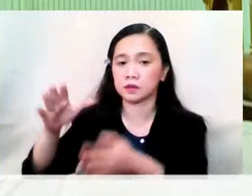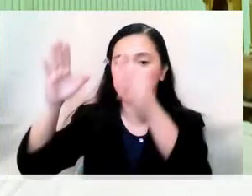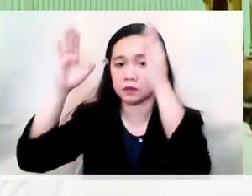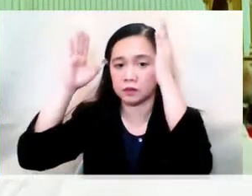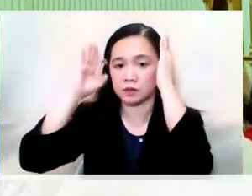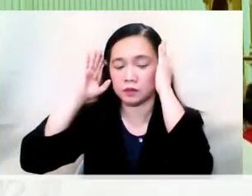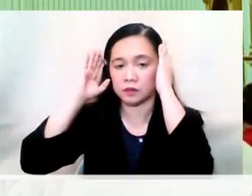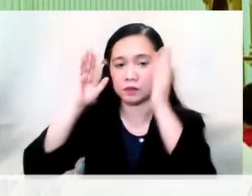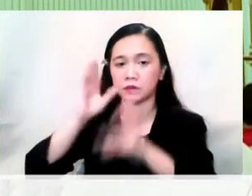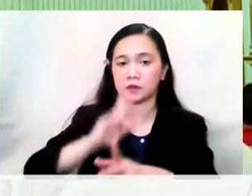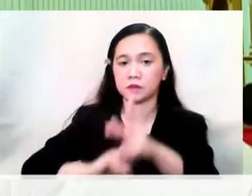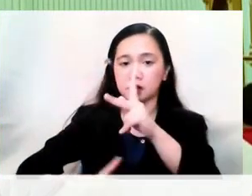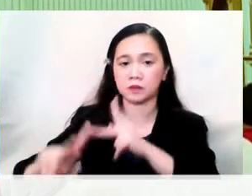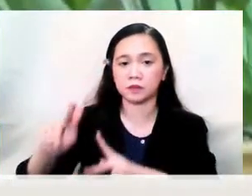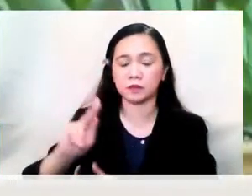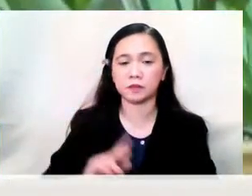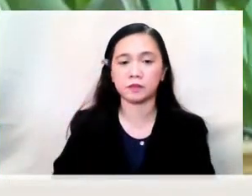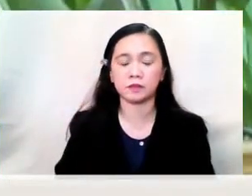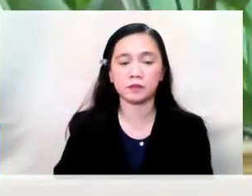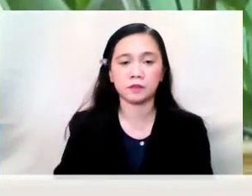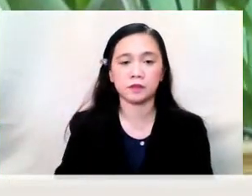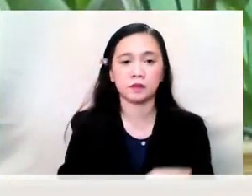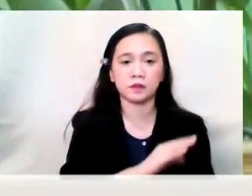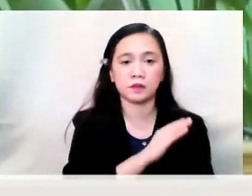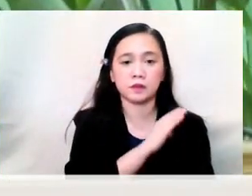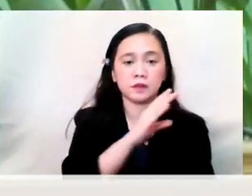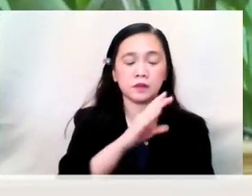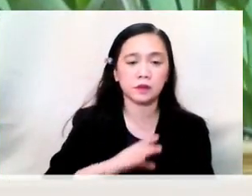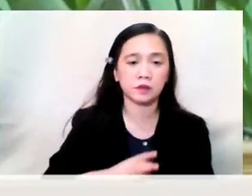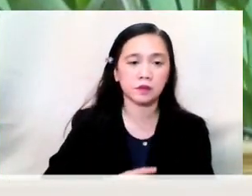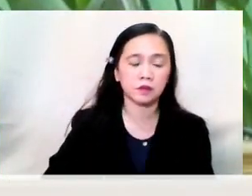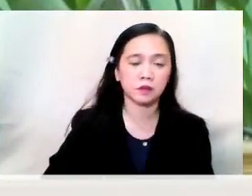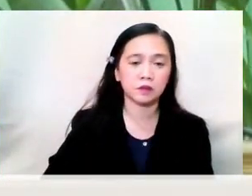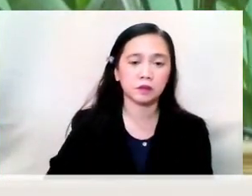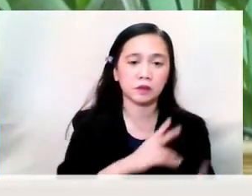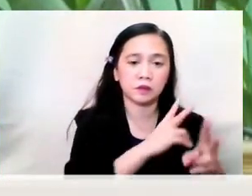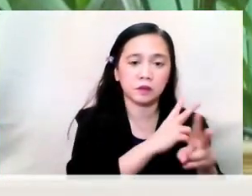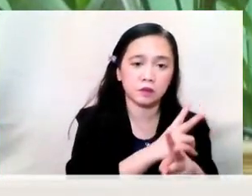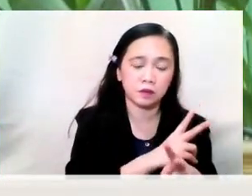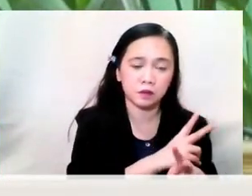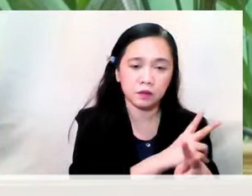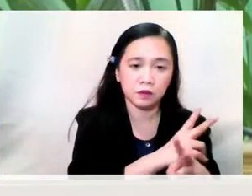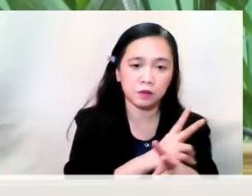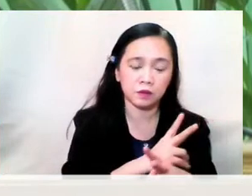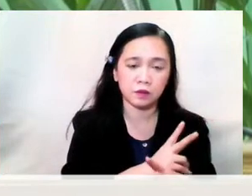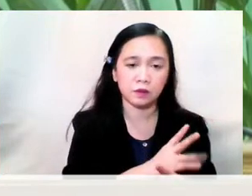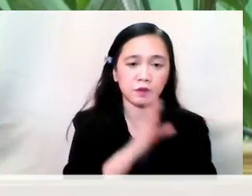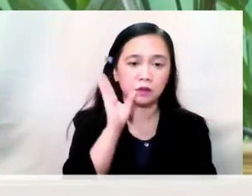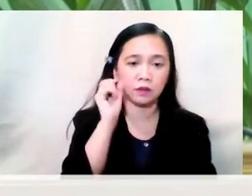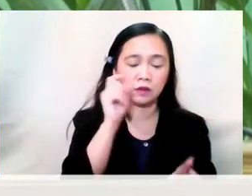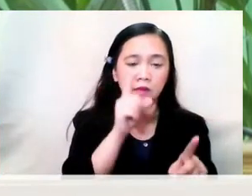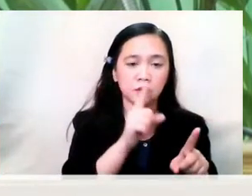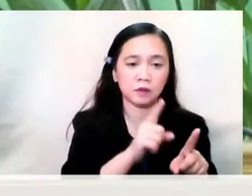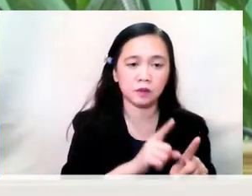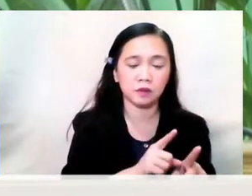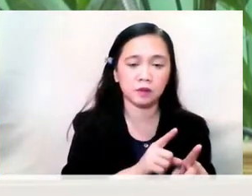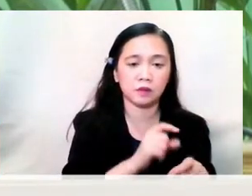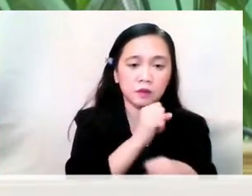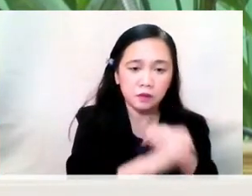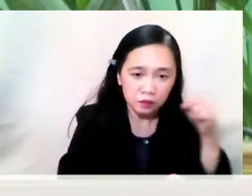iyong bayan. Si Kristo nawa ang maging kalinga ng mga kapatid nating